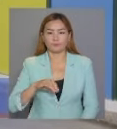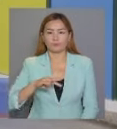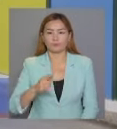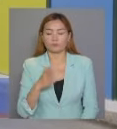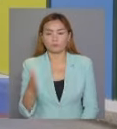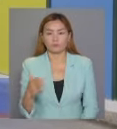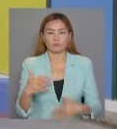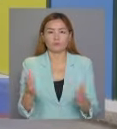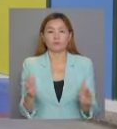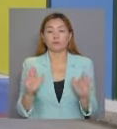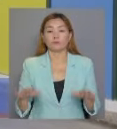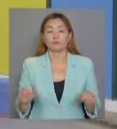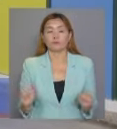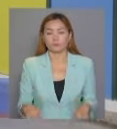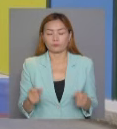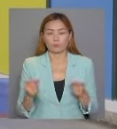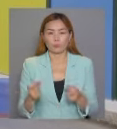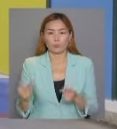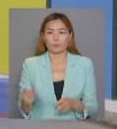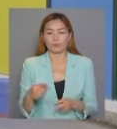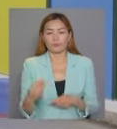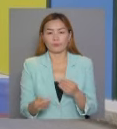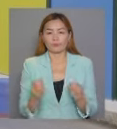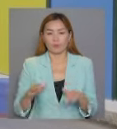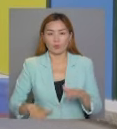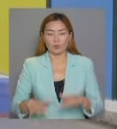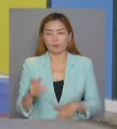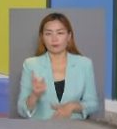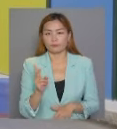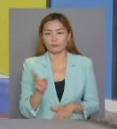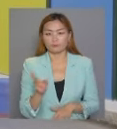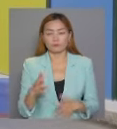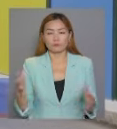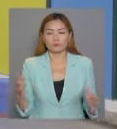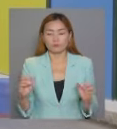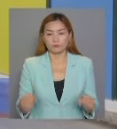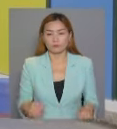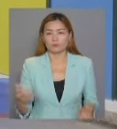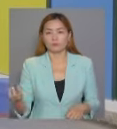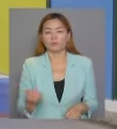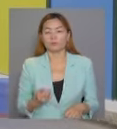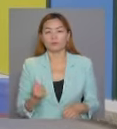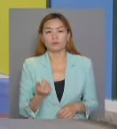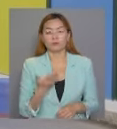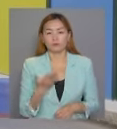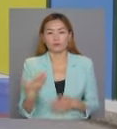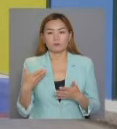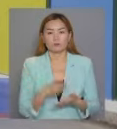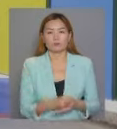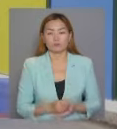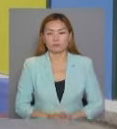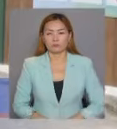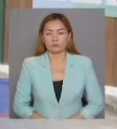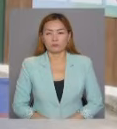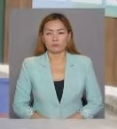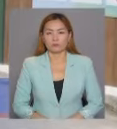вот такой экопункт. Здесь могут приходить, сдавать килограммы 1, 2 и больше килограмм, и за это будут получать